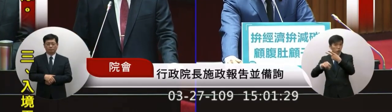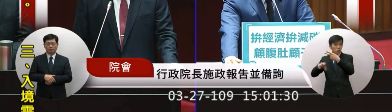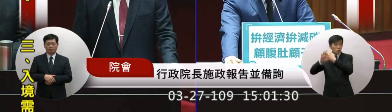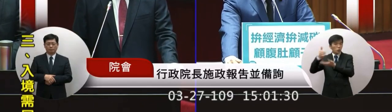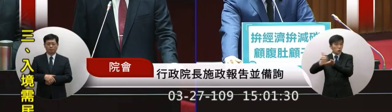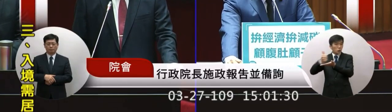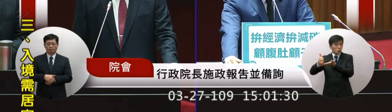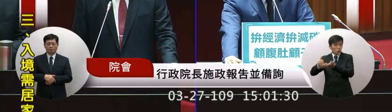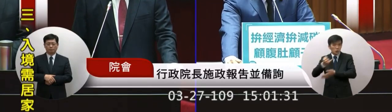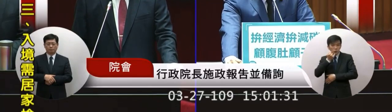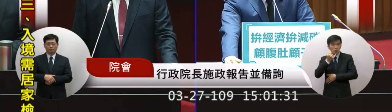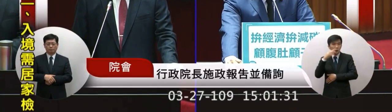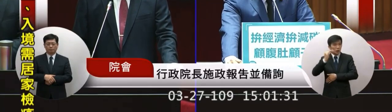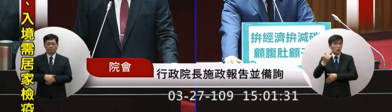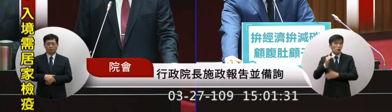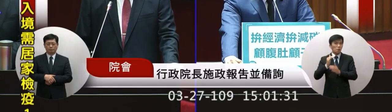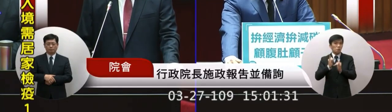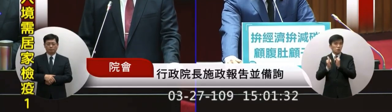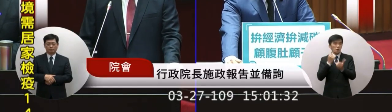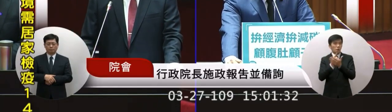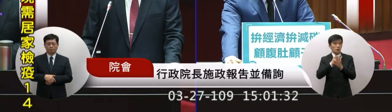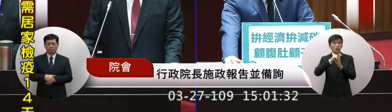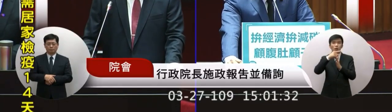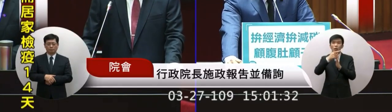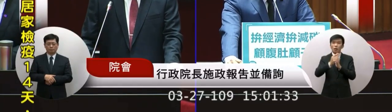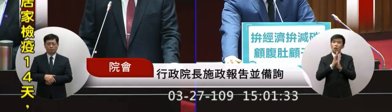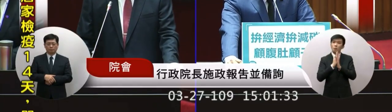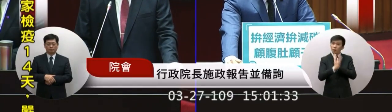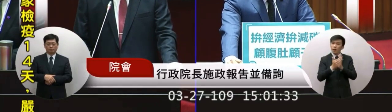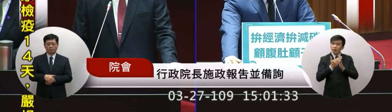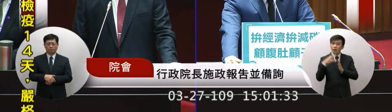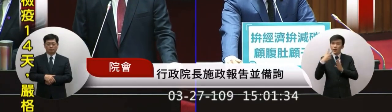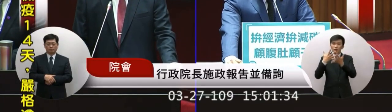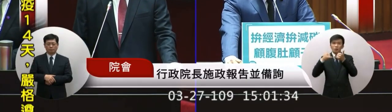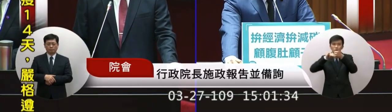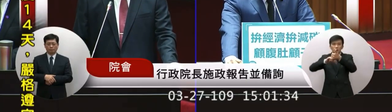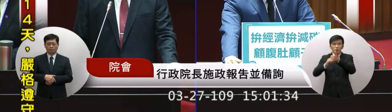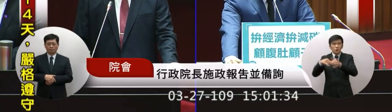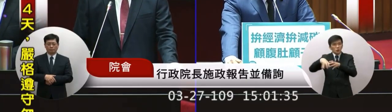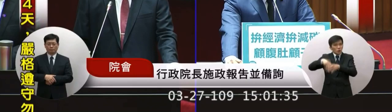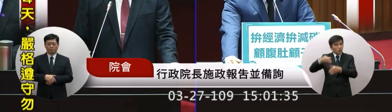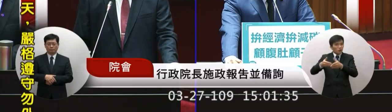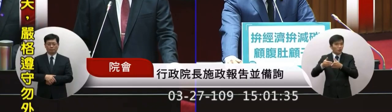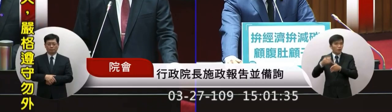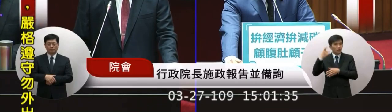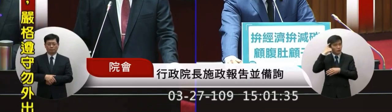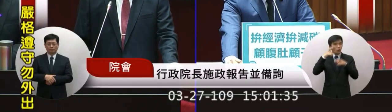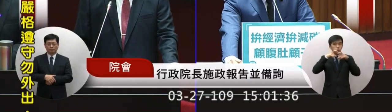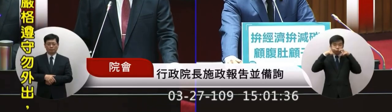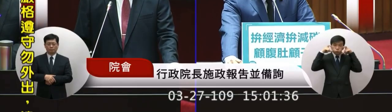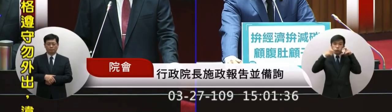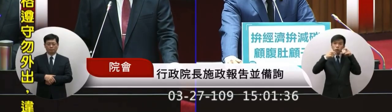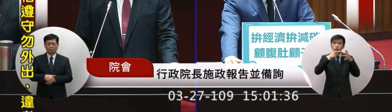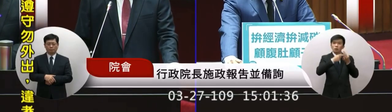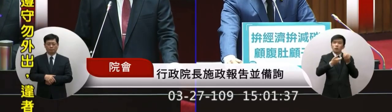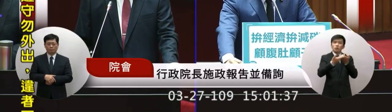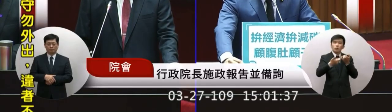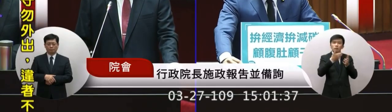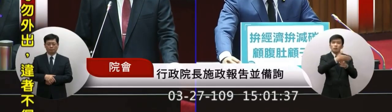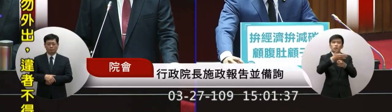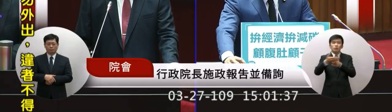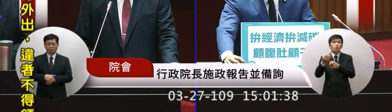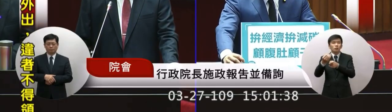众天天还在排队网购也要抽签？那口罩的分配数量跟调整是否每天能够公开透明，让民众安